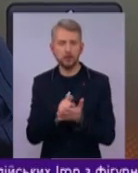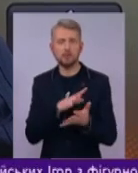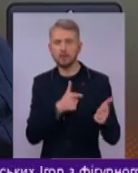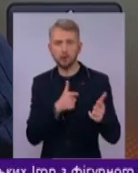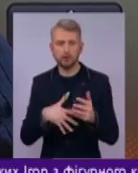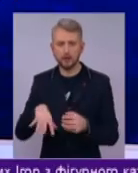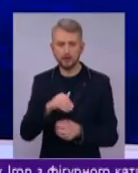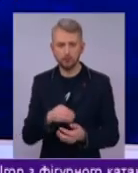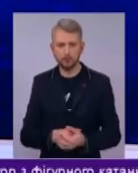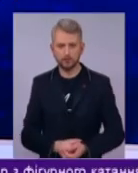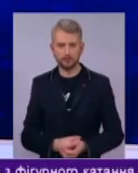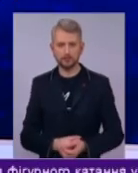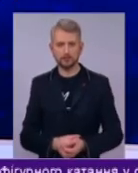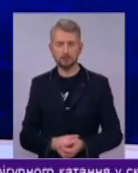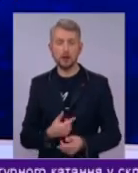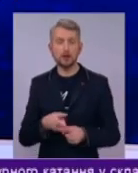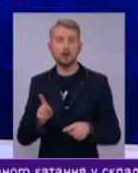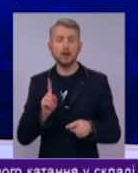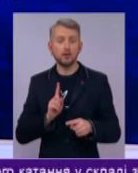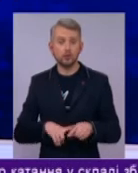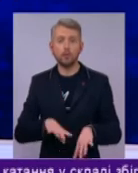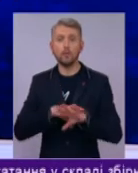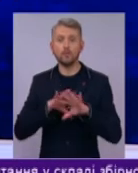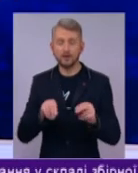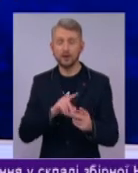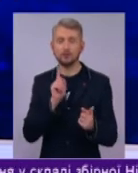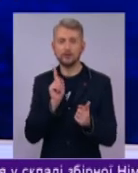всему. На цю хвилину у мене все.